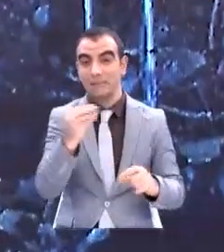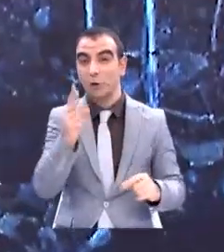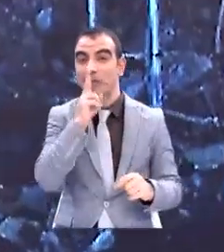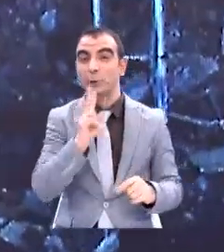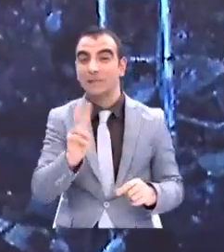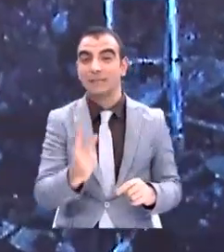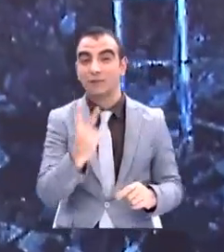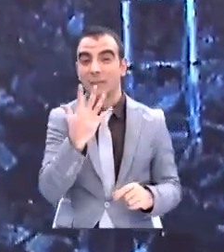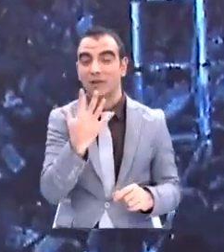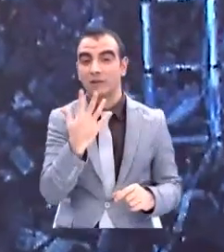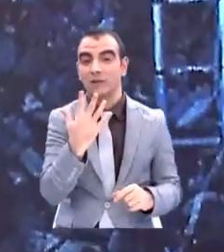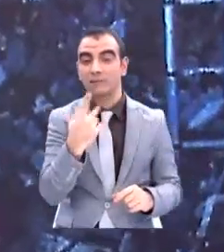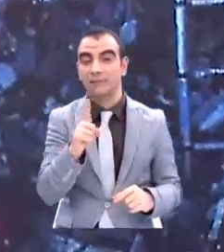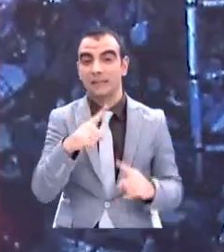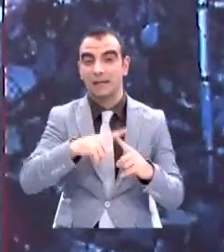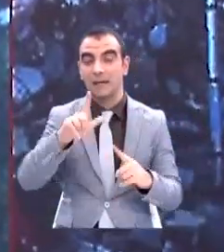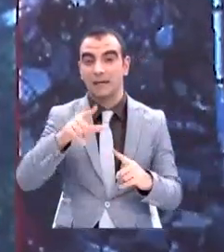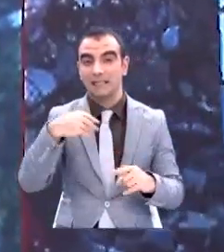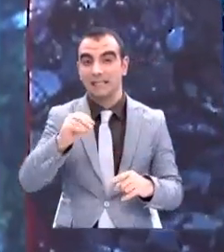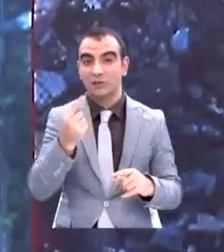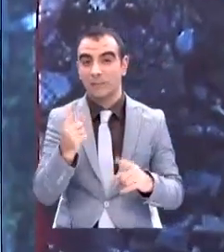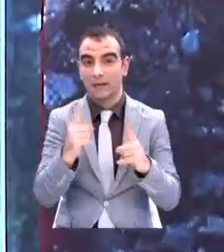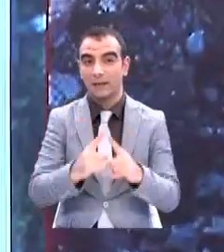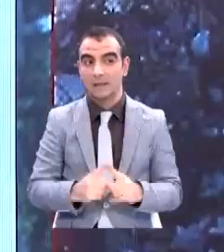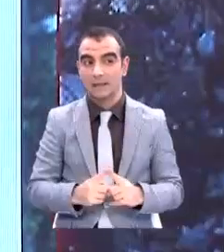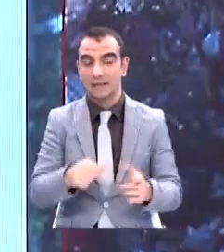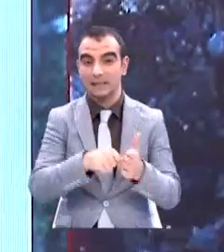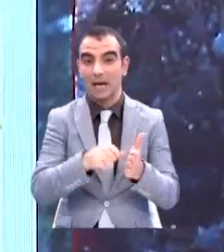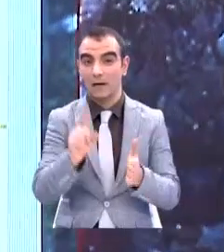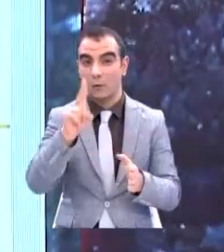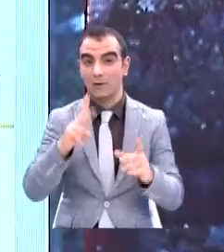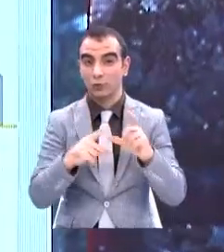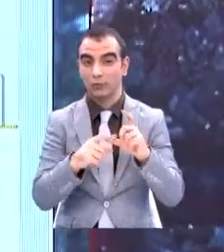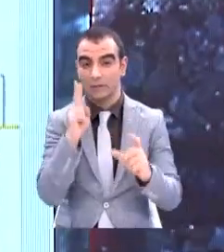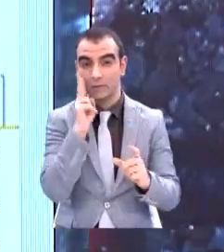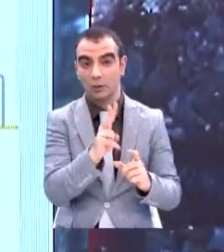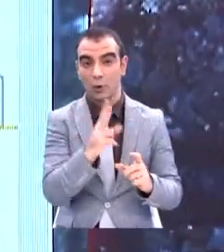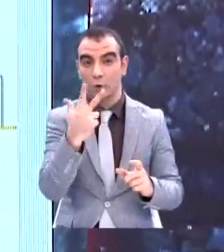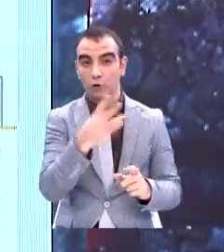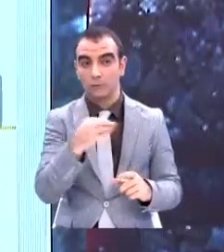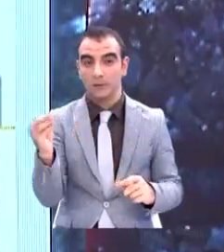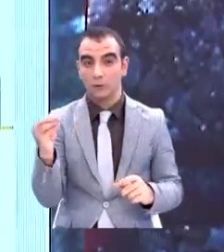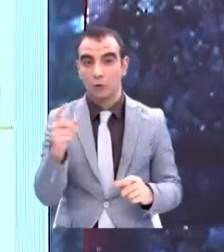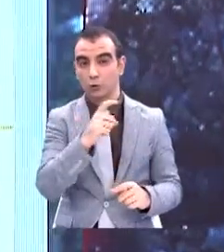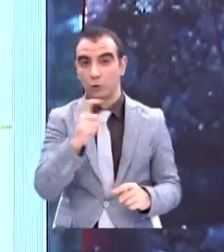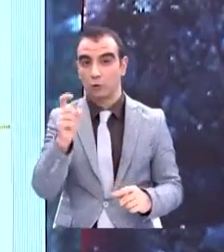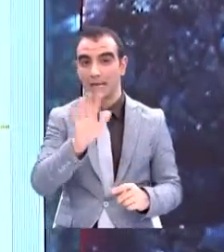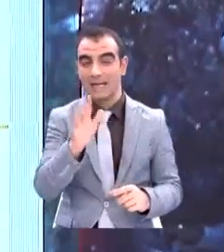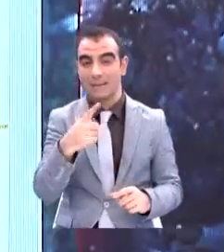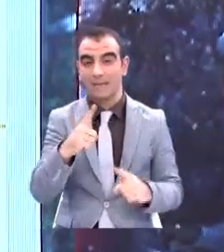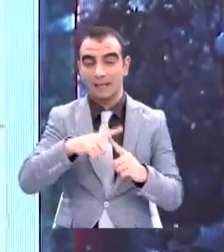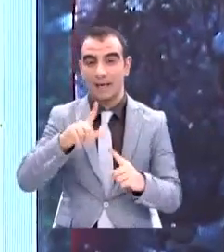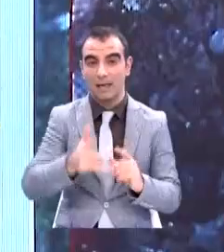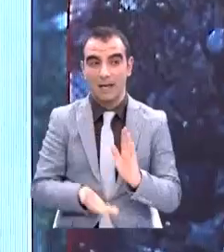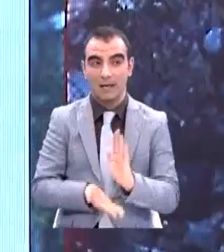275 bin lirayken evin satış fiyatı Tarih 12 Şubat'ı gösterdiğinde 3 milyon 950 bin